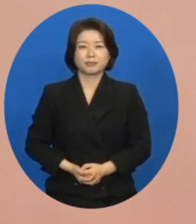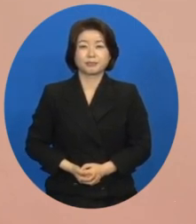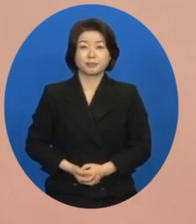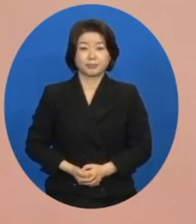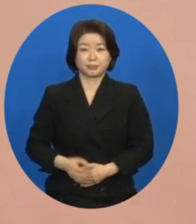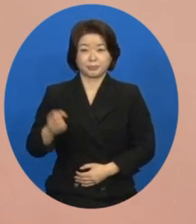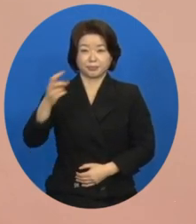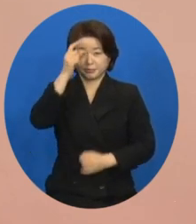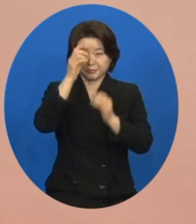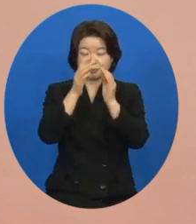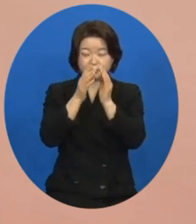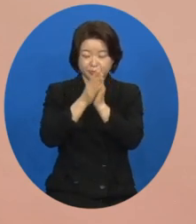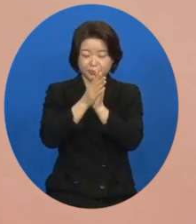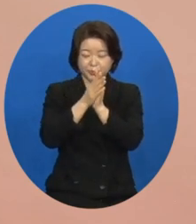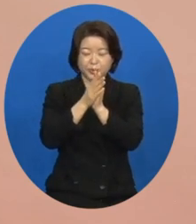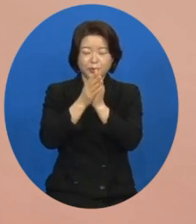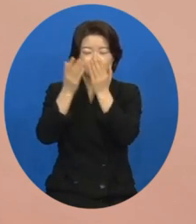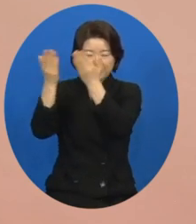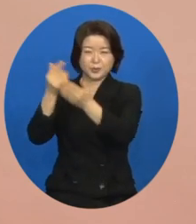다시 기도하겠습니다. 하나님 앞에